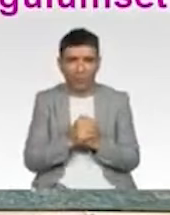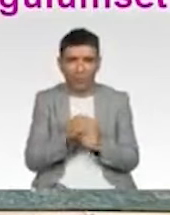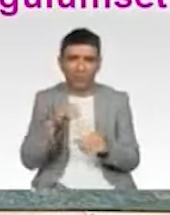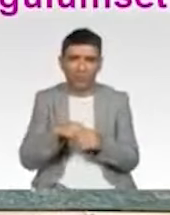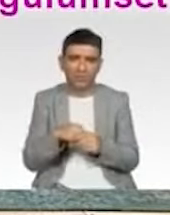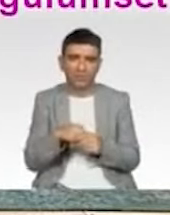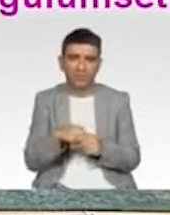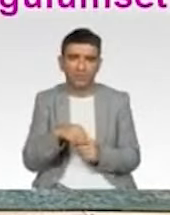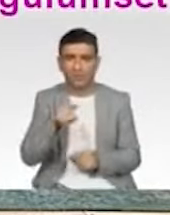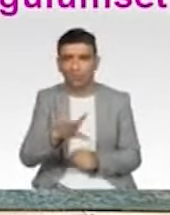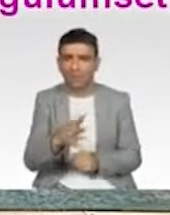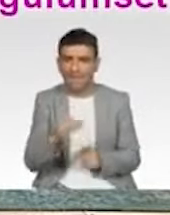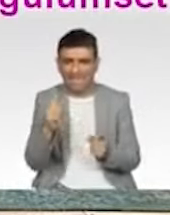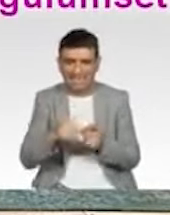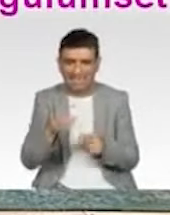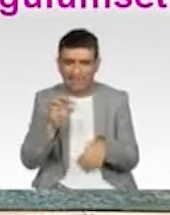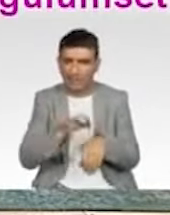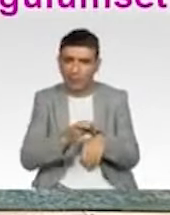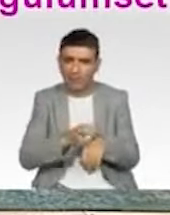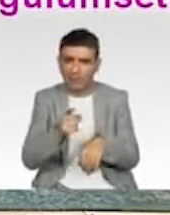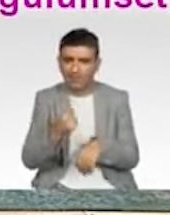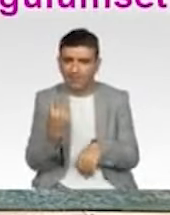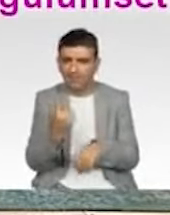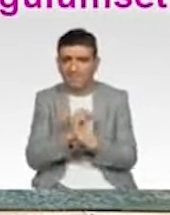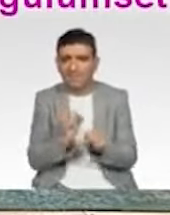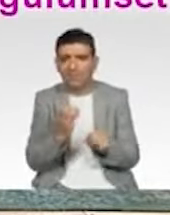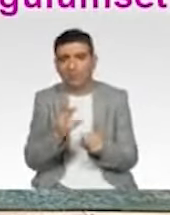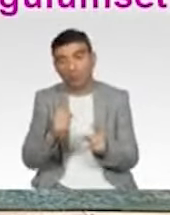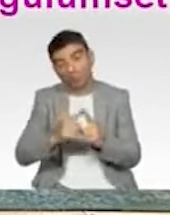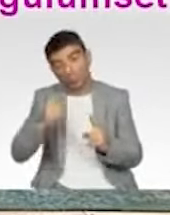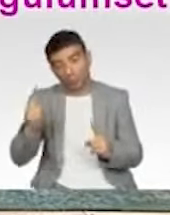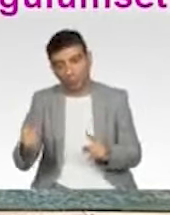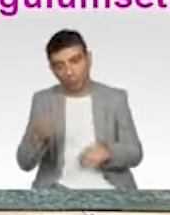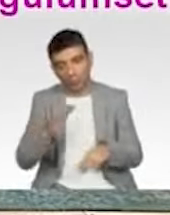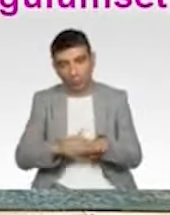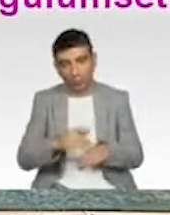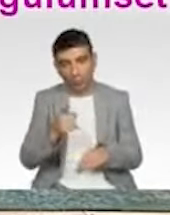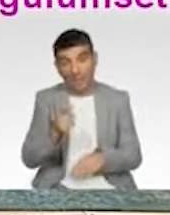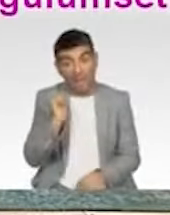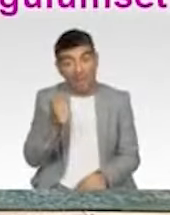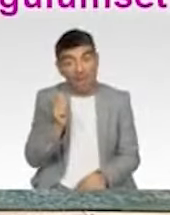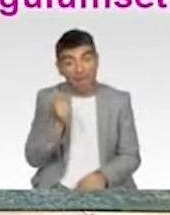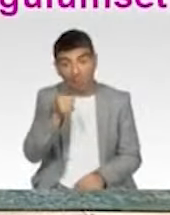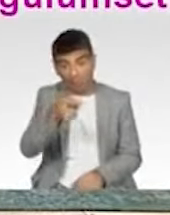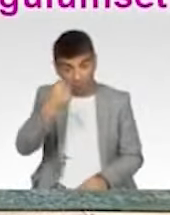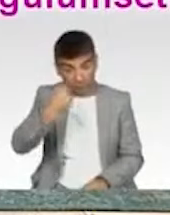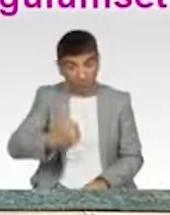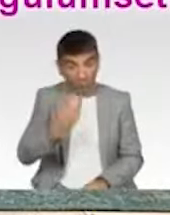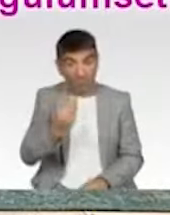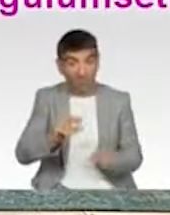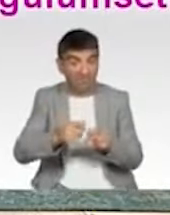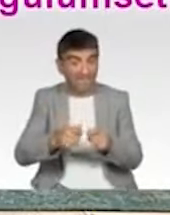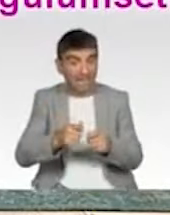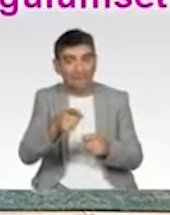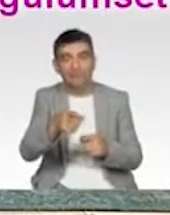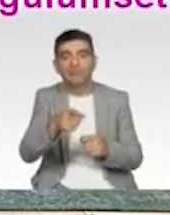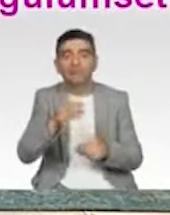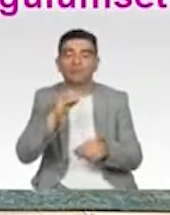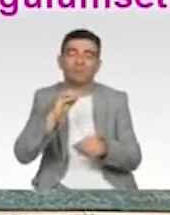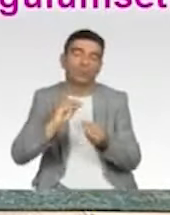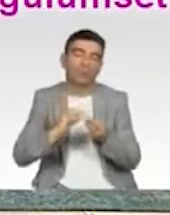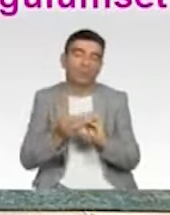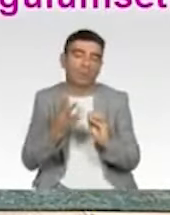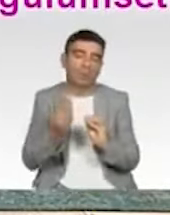Yani bu belki kısa süreli bir sağlıklı bir zarar olmaz ama uzun süreli kullanımlarda, evet, değil mi? Evet, sürekli kullanılması problemler getirebilir.